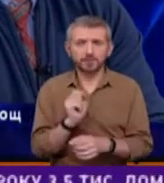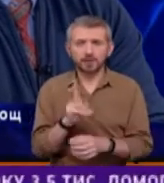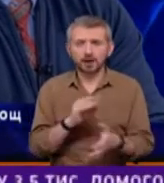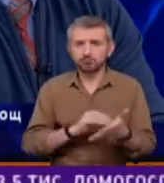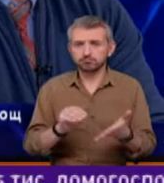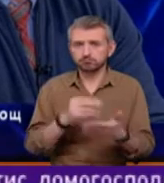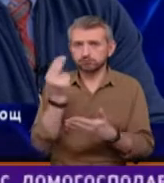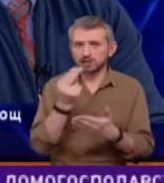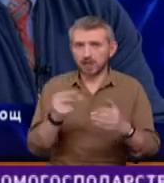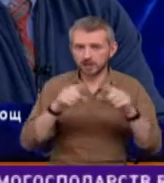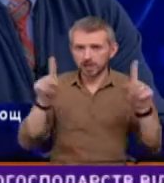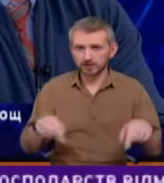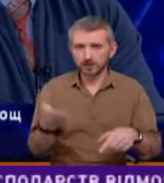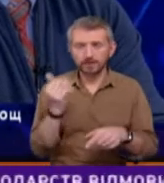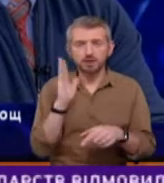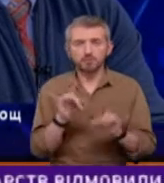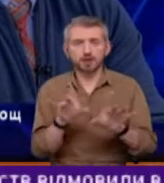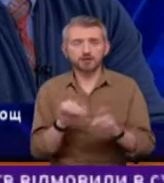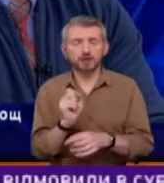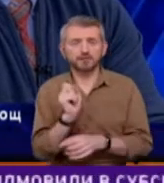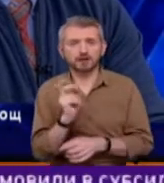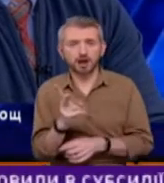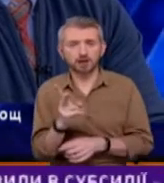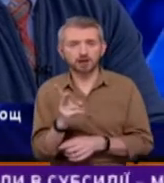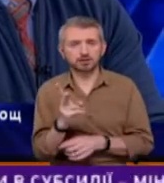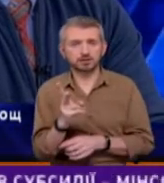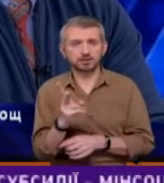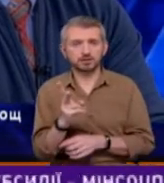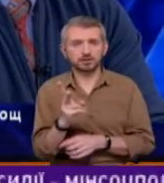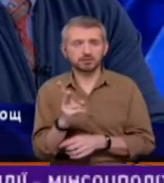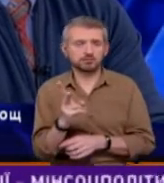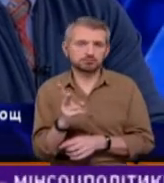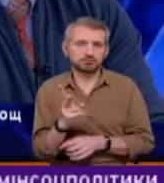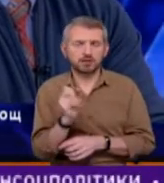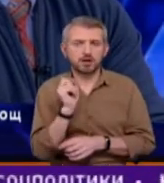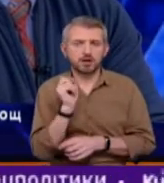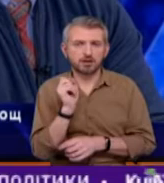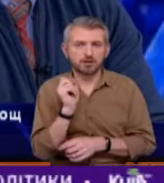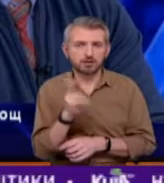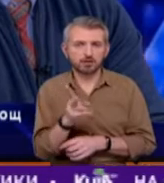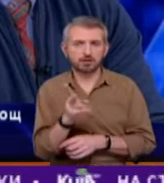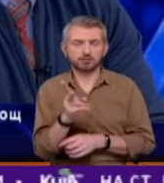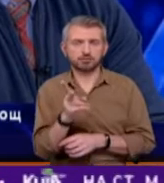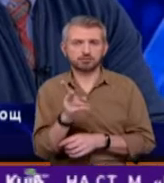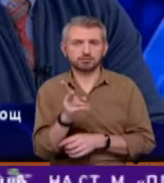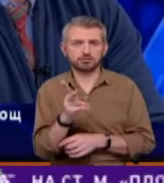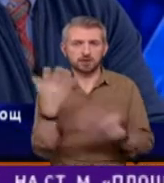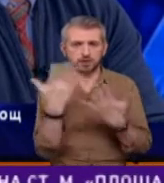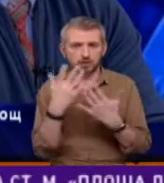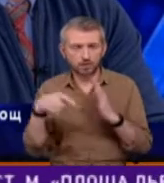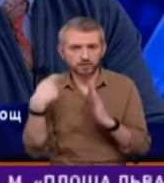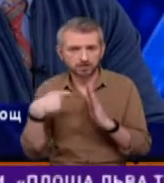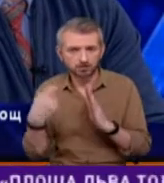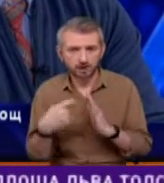писать картины, давайте будем рассказывать, как, я не знаю, как ставить... Как кино снимать?